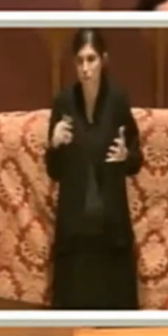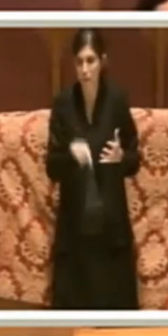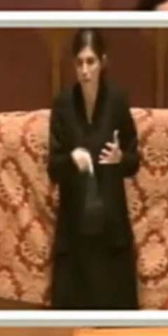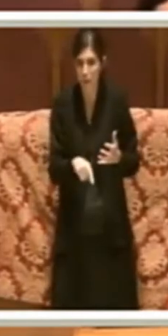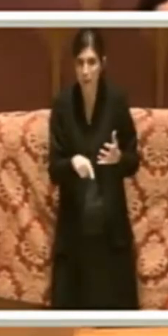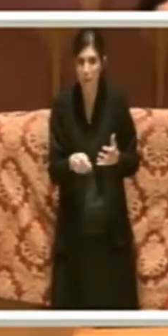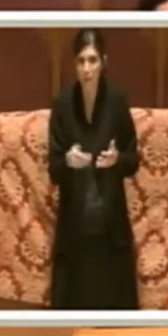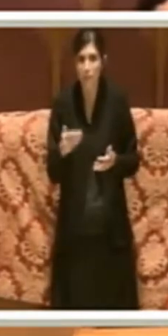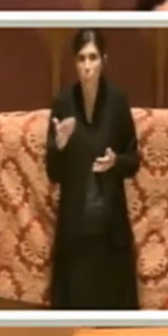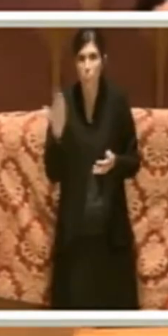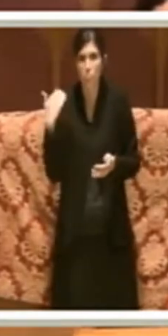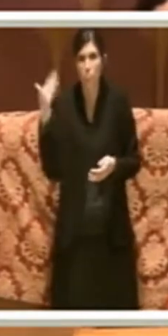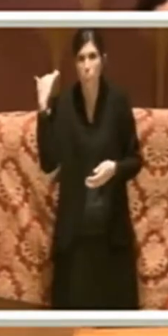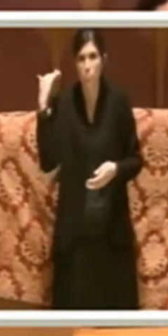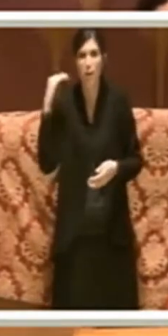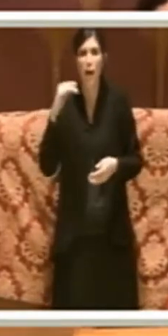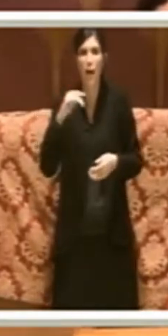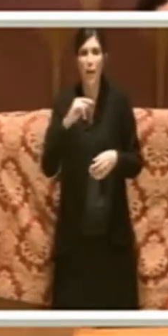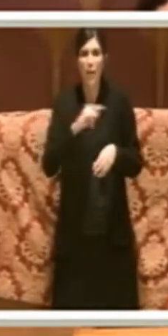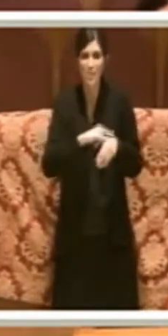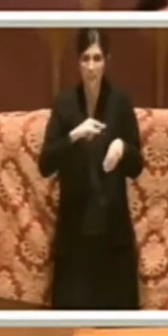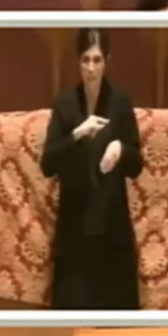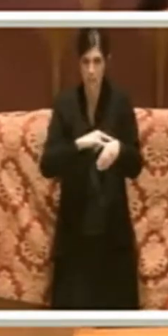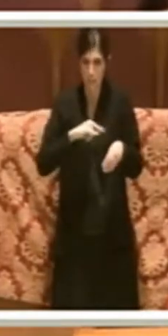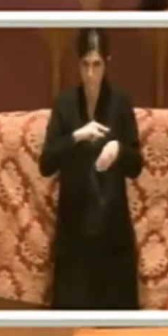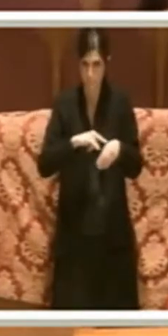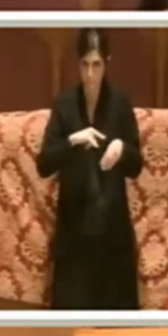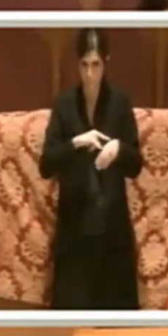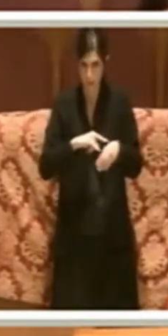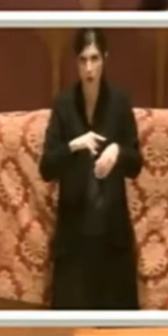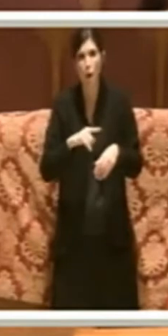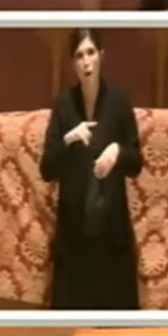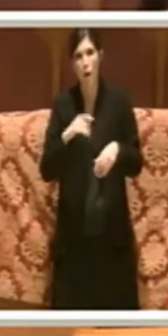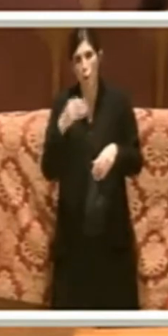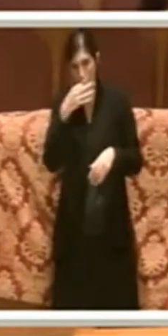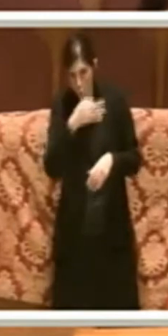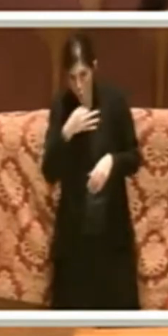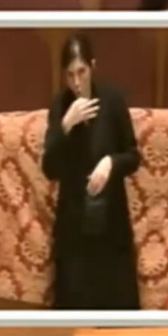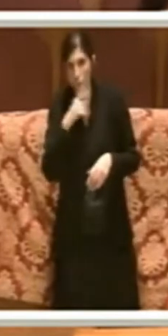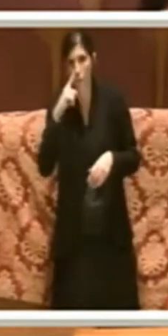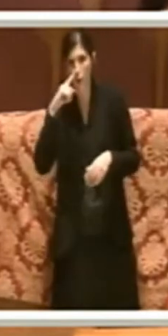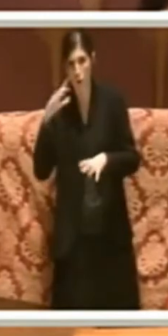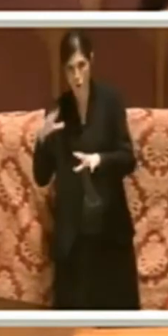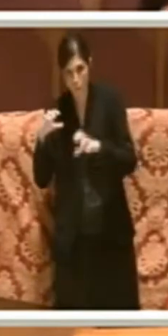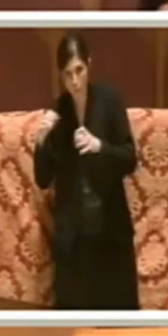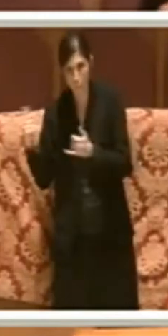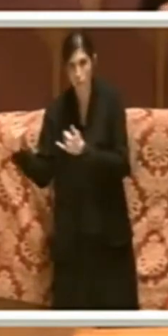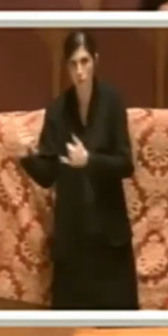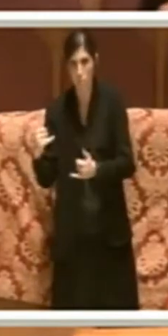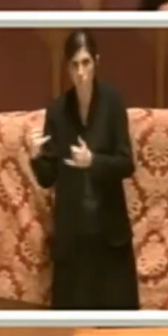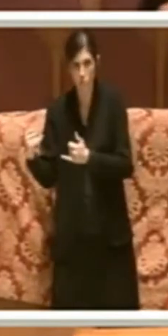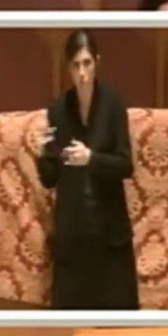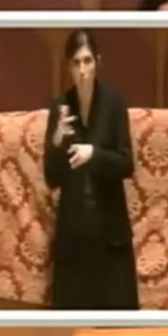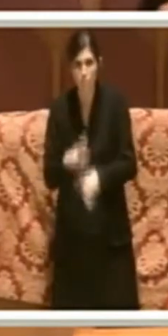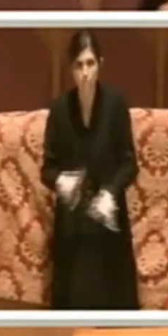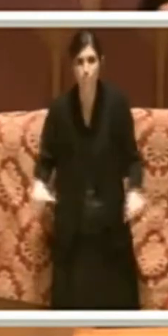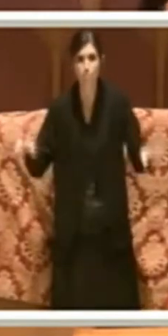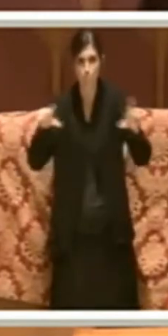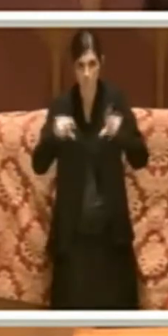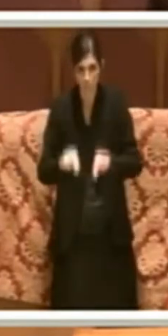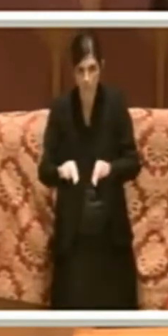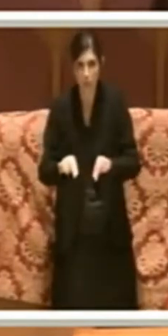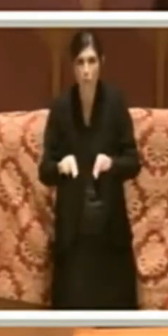settembre, in ottobre, novembre, dicembre del primo anno, abbiamo rifatto una nuova versione del consolidato, riapprovata nel